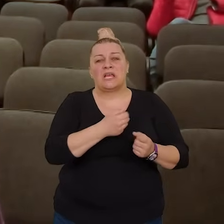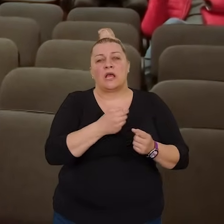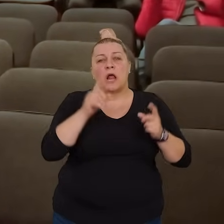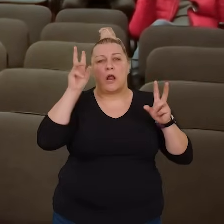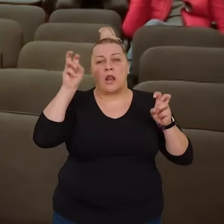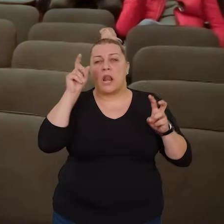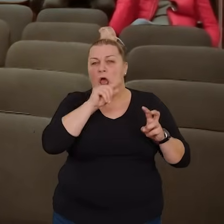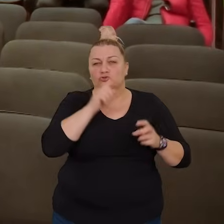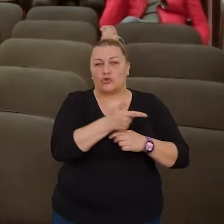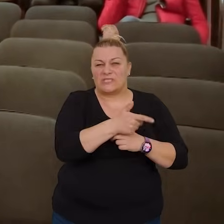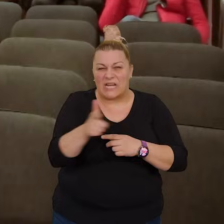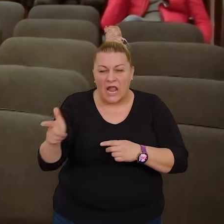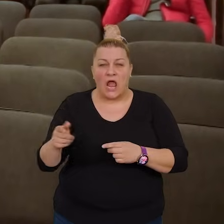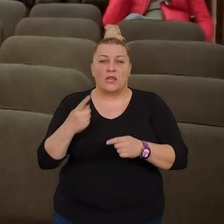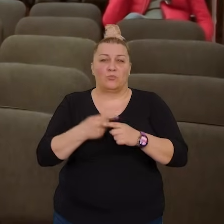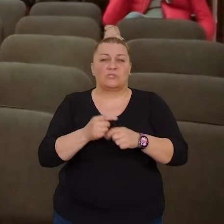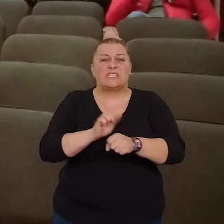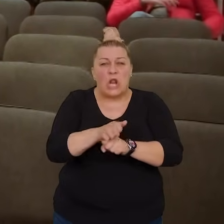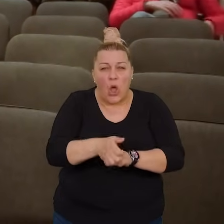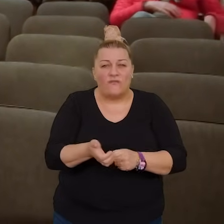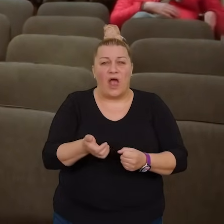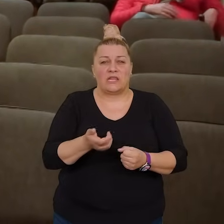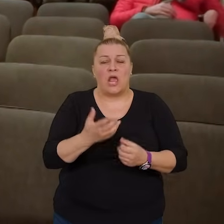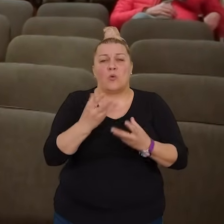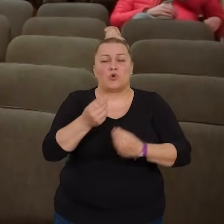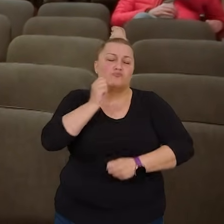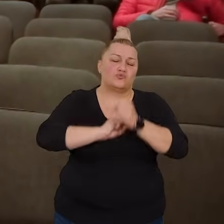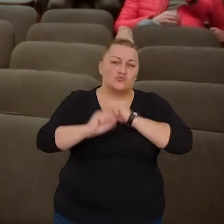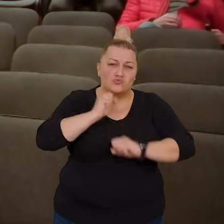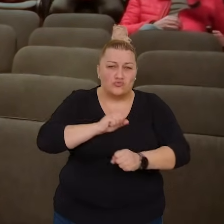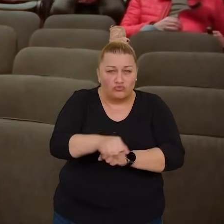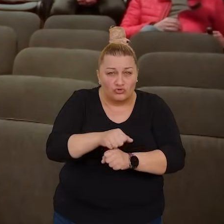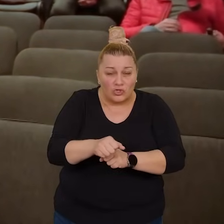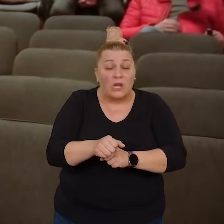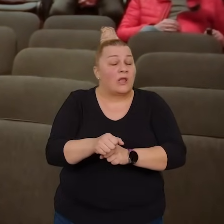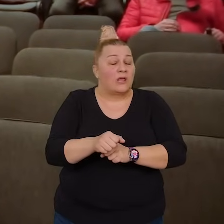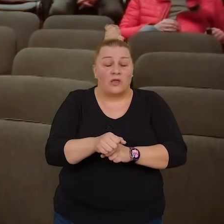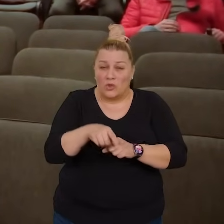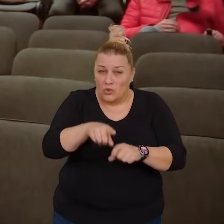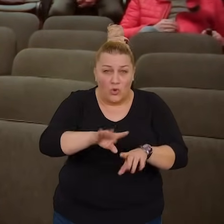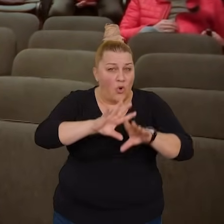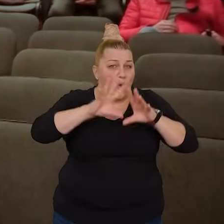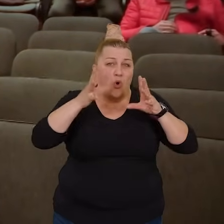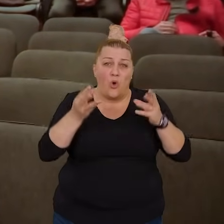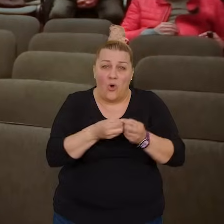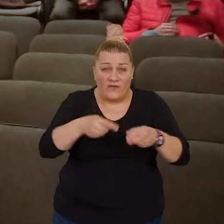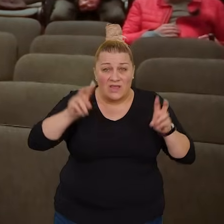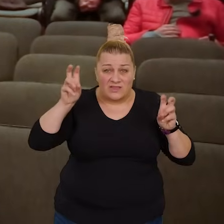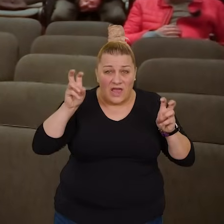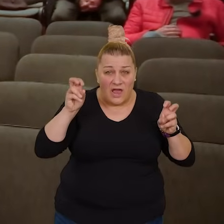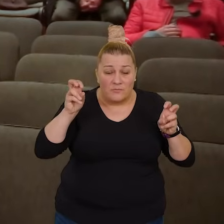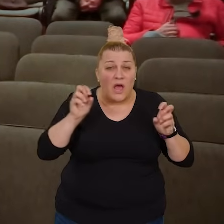prevlačivanja, od lažnih streljanja, od silovanja, od muka groznih.